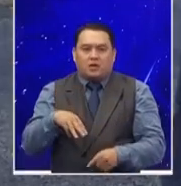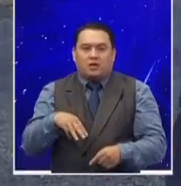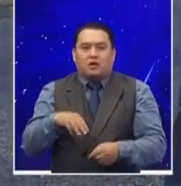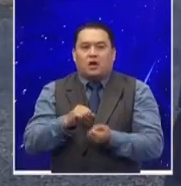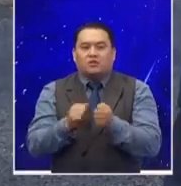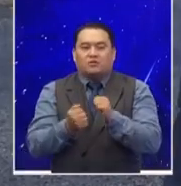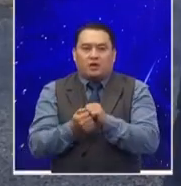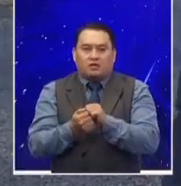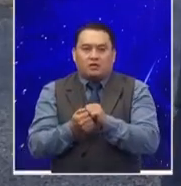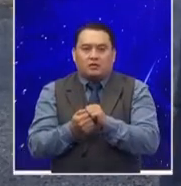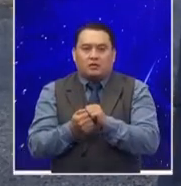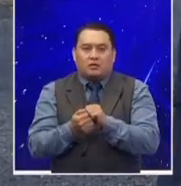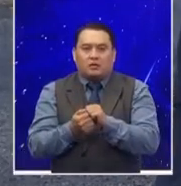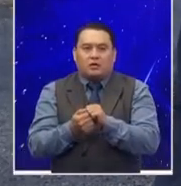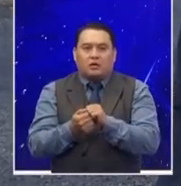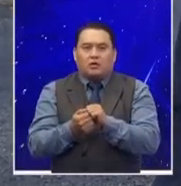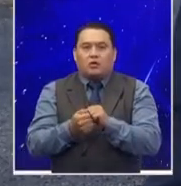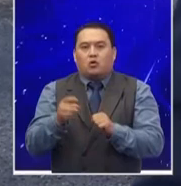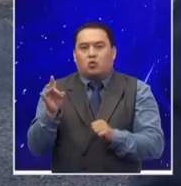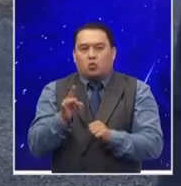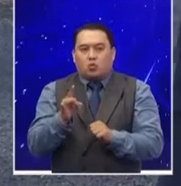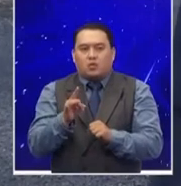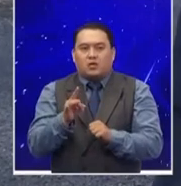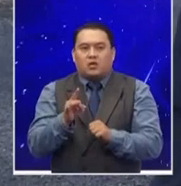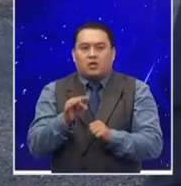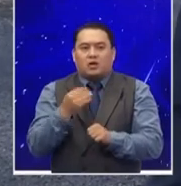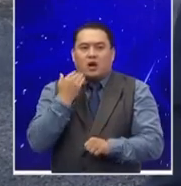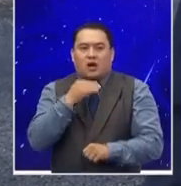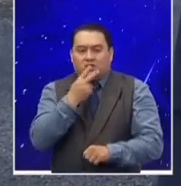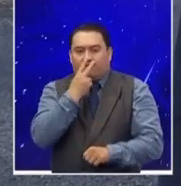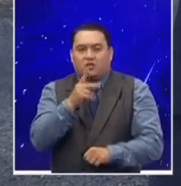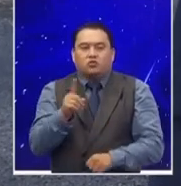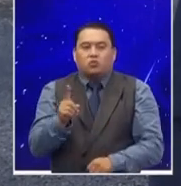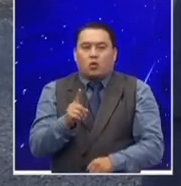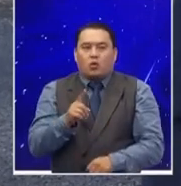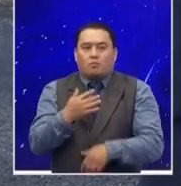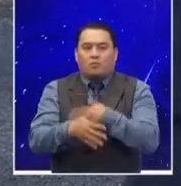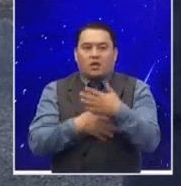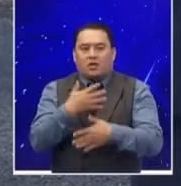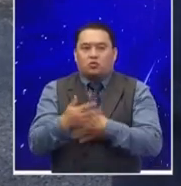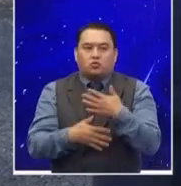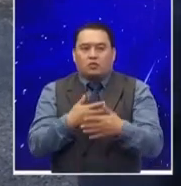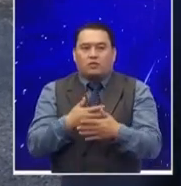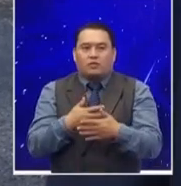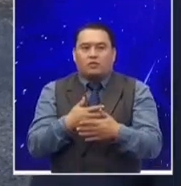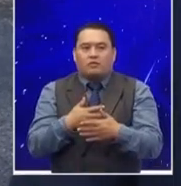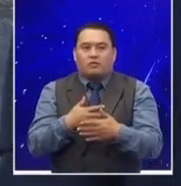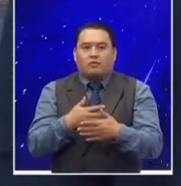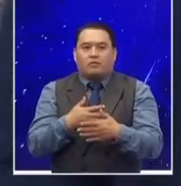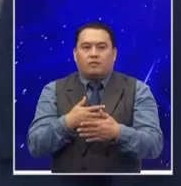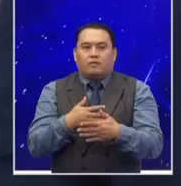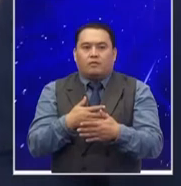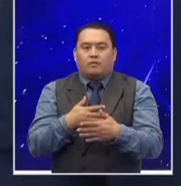асфальт, как крупнозернистый, качественный. Видно, что перемешан с битумом, фракция нормальная.